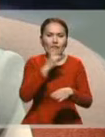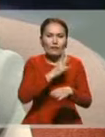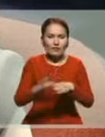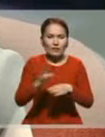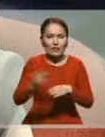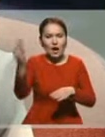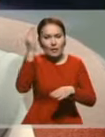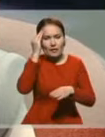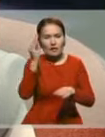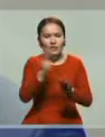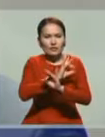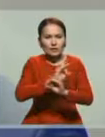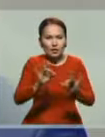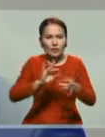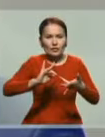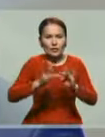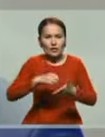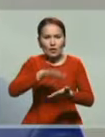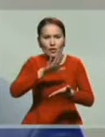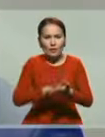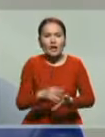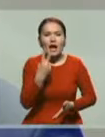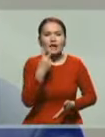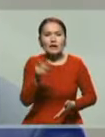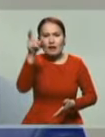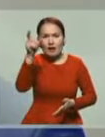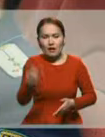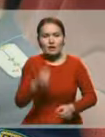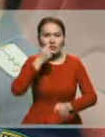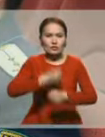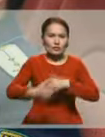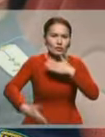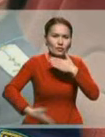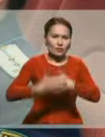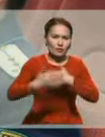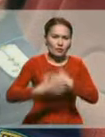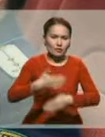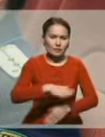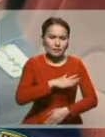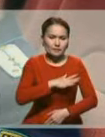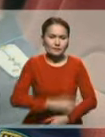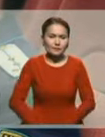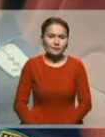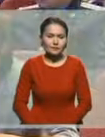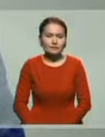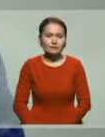пікір айтуға жол берген оңтүстік Астананың екі тұрғынына ескерту жарияланды, деді бас прокуратураның ресми өкілі.